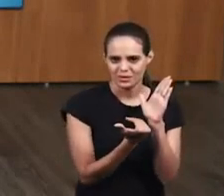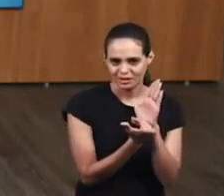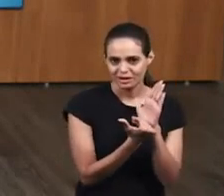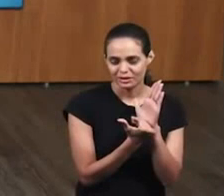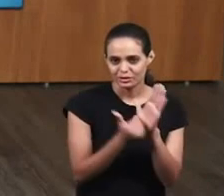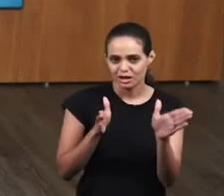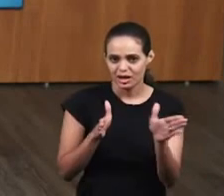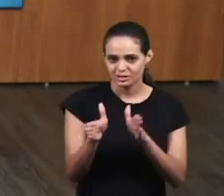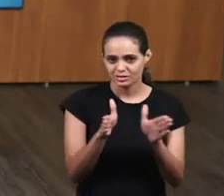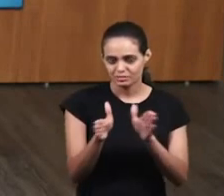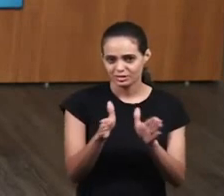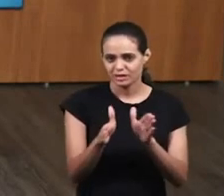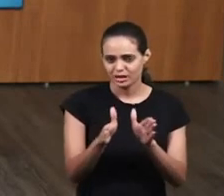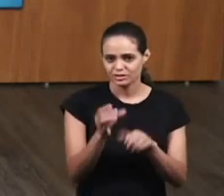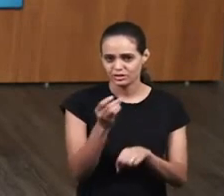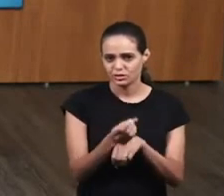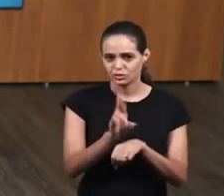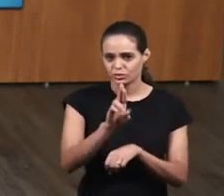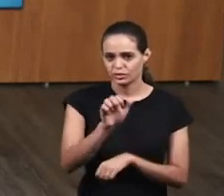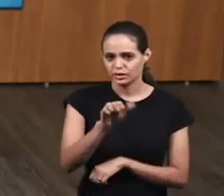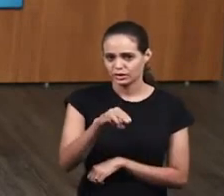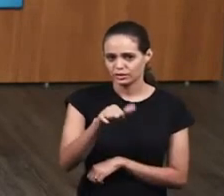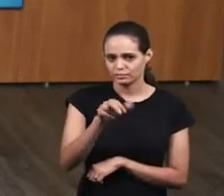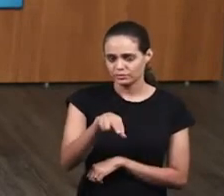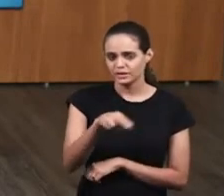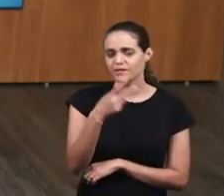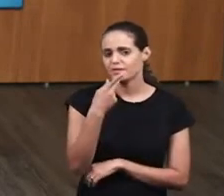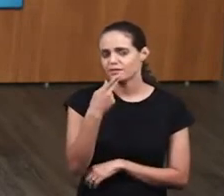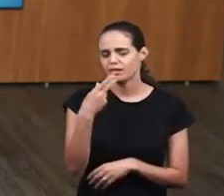jetzt besonders oder typisch sind.